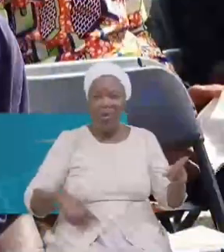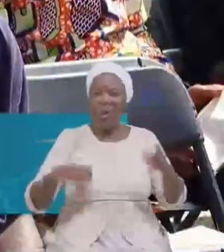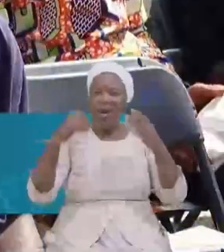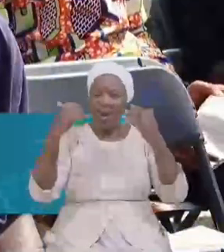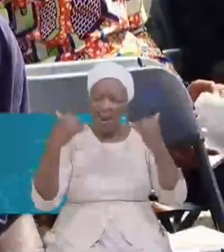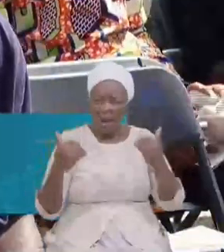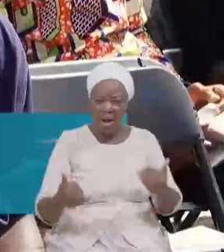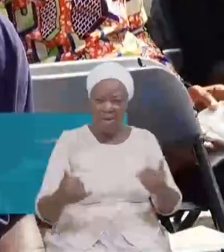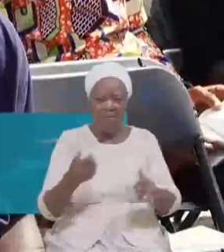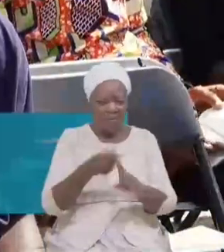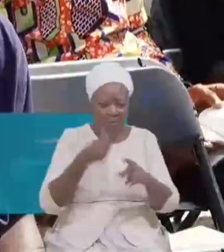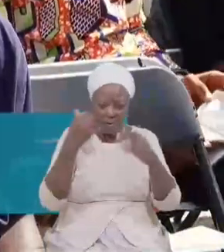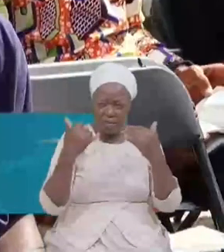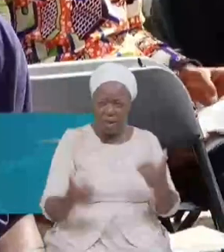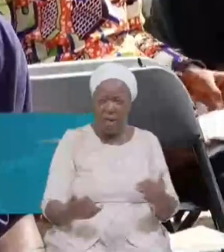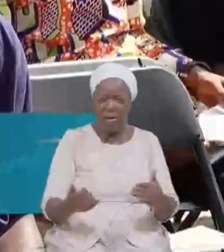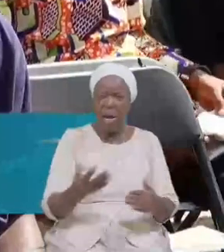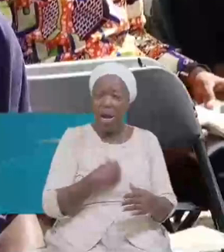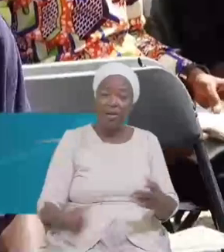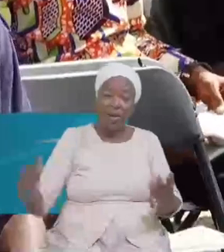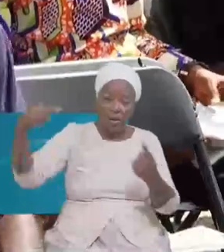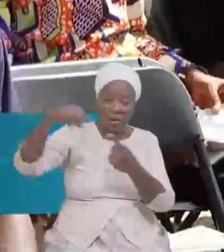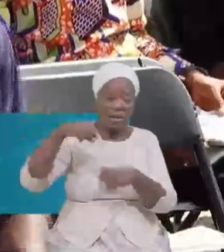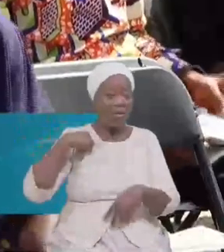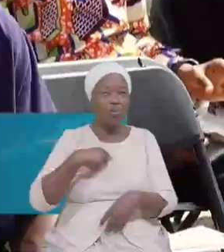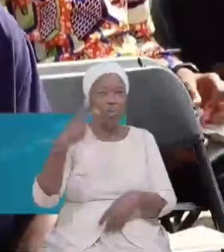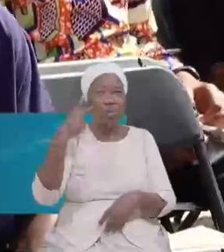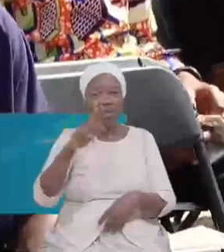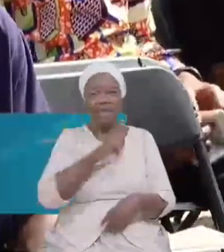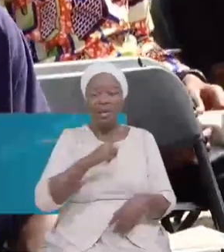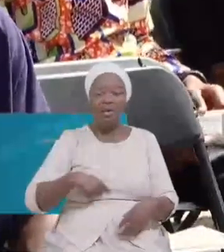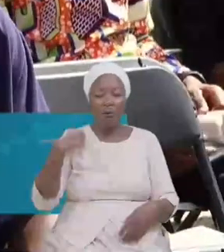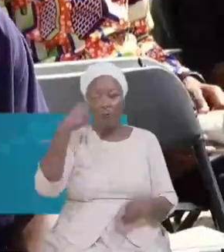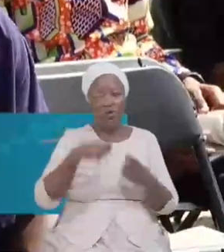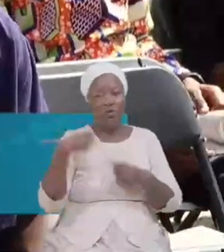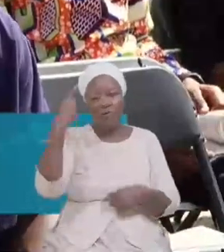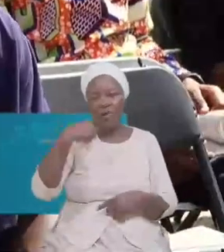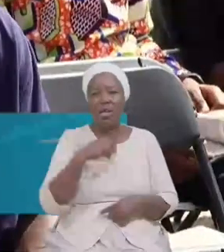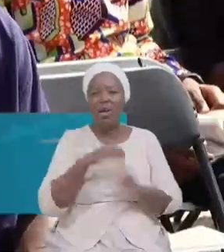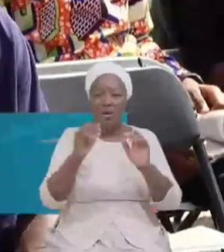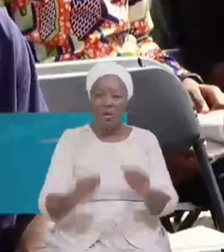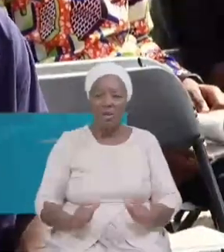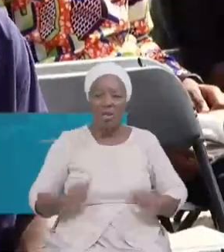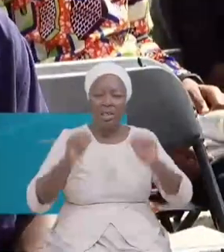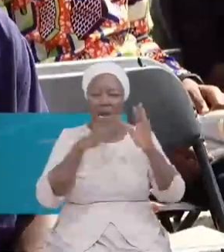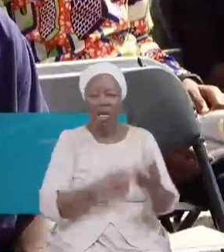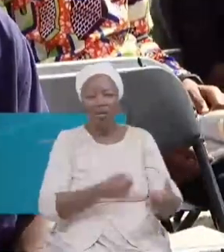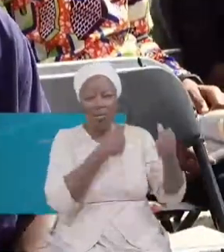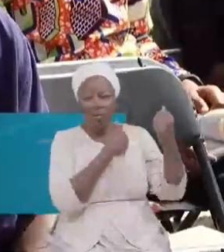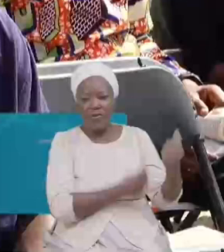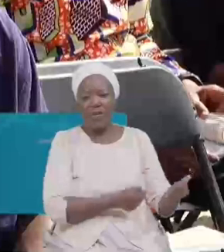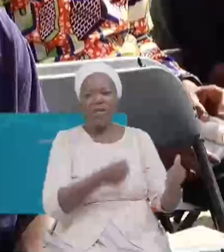pour toujours, jusqu'à ce que nous le voyons face à face, la consécration et la confiance